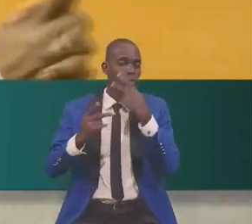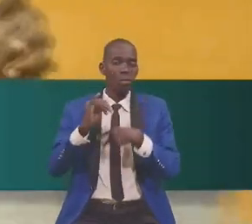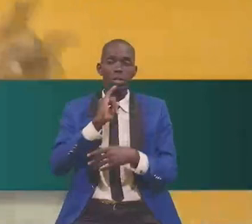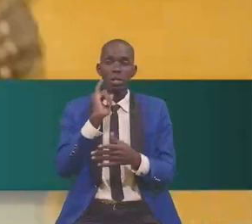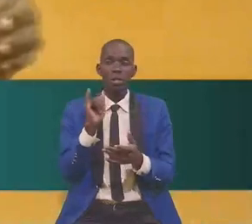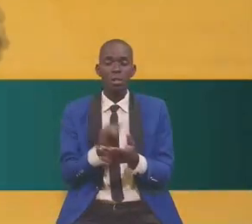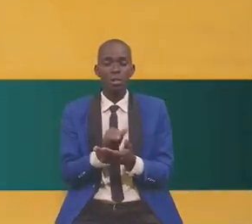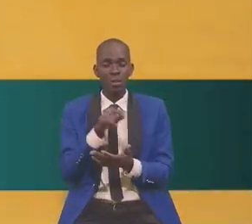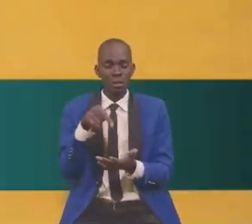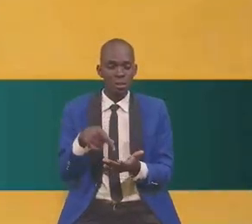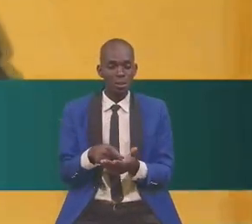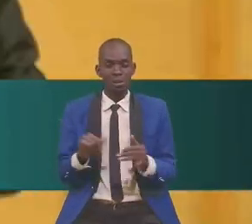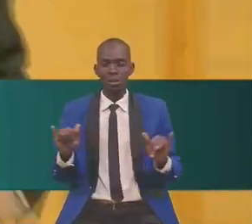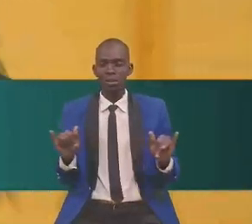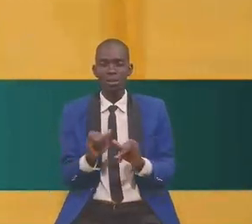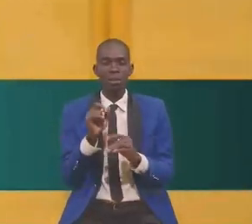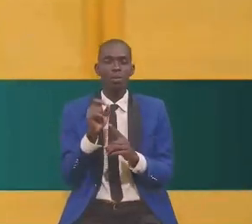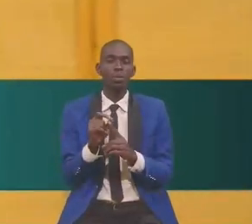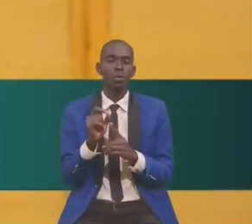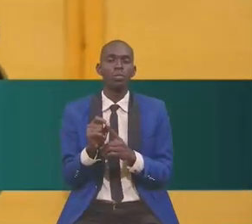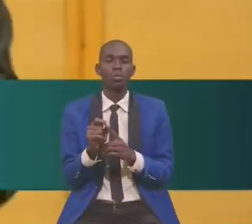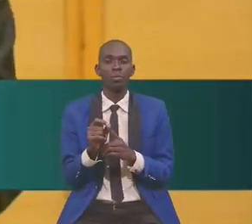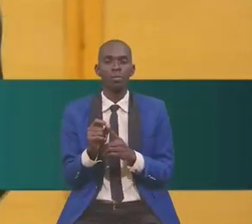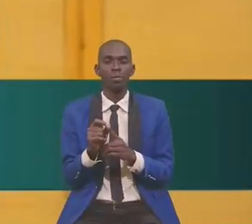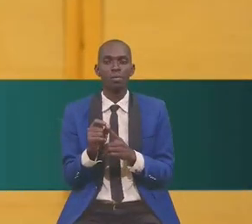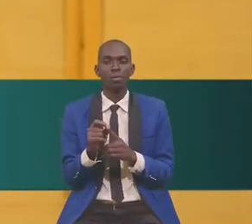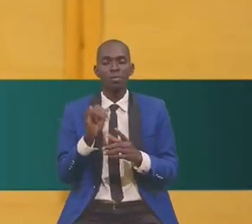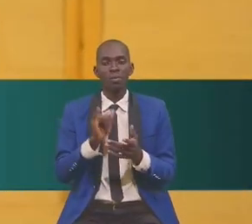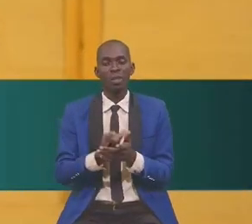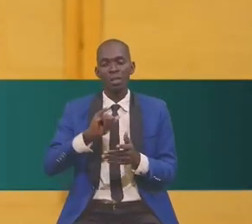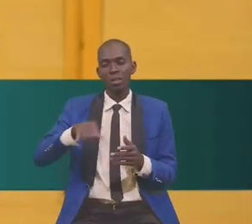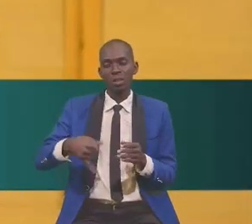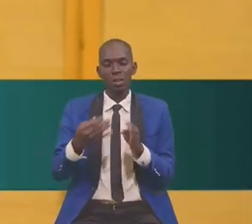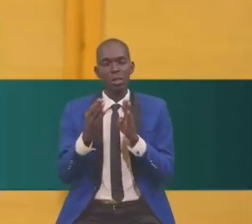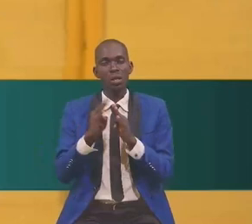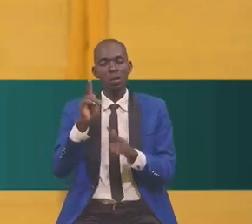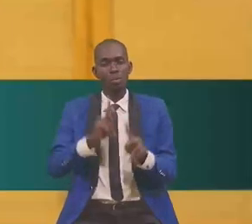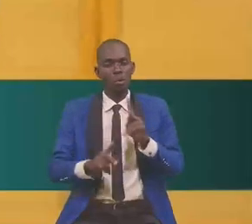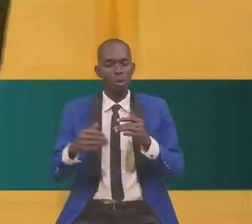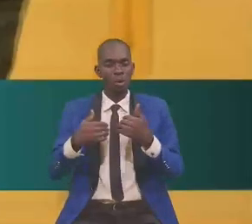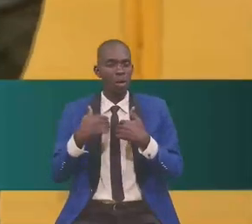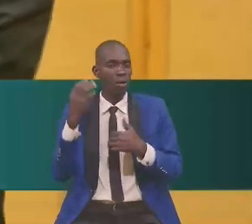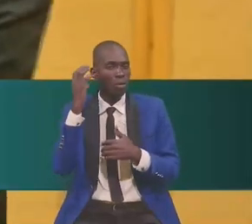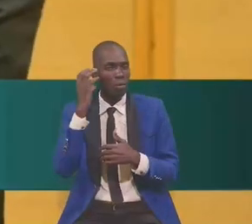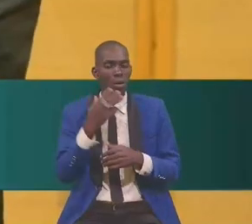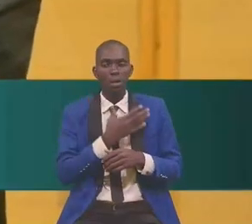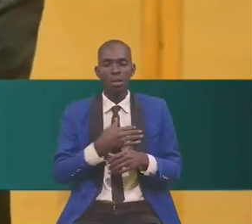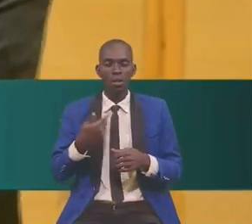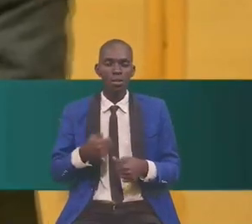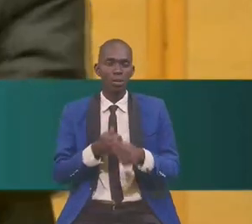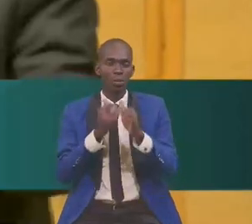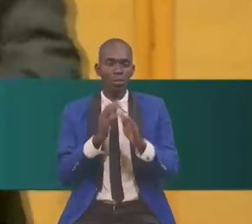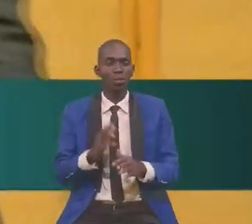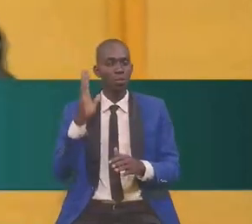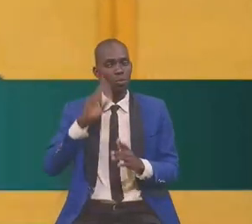cette même parole que les gens de Jérusalem ont entendue et les apôtres allaient commencer à